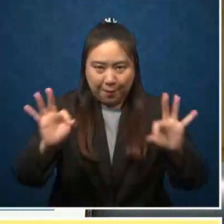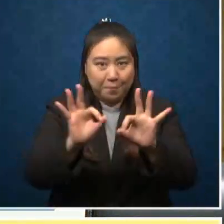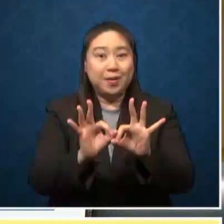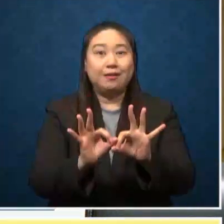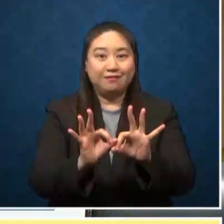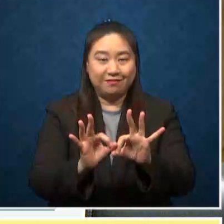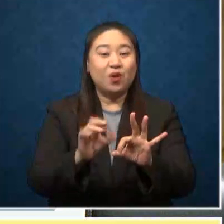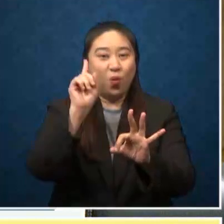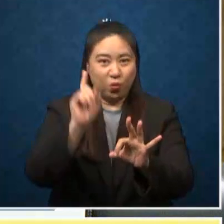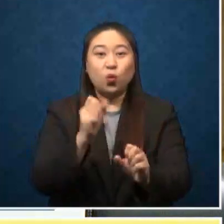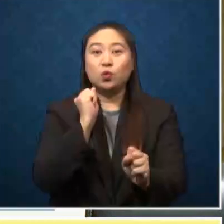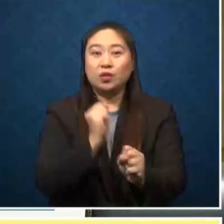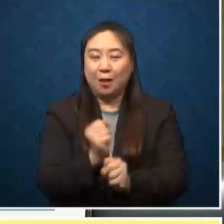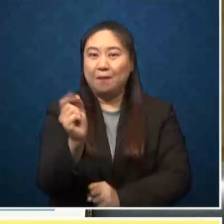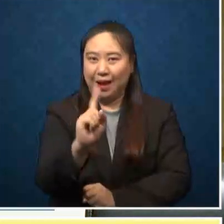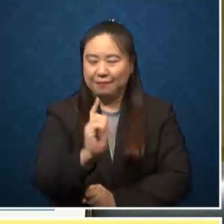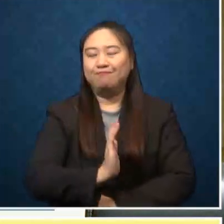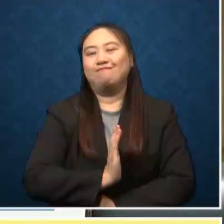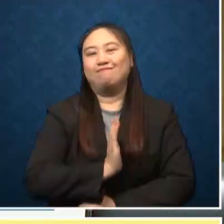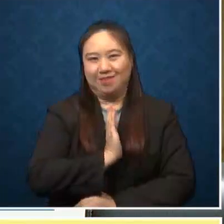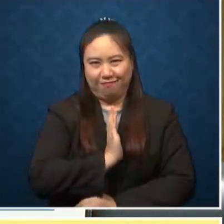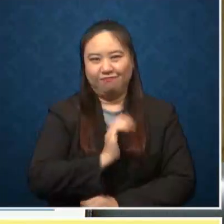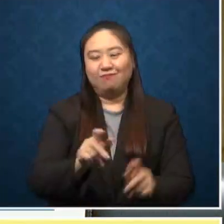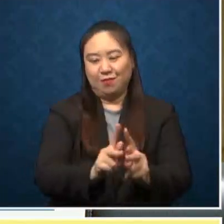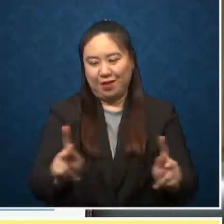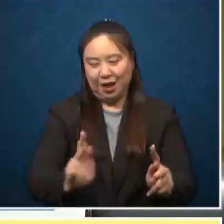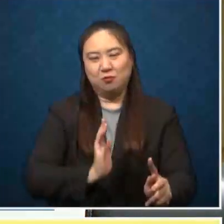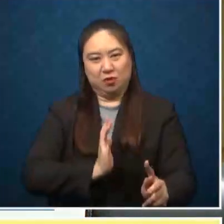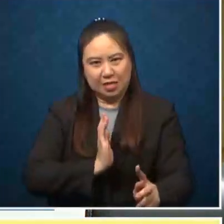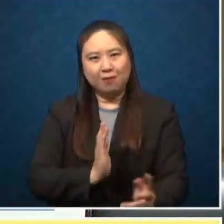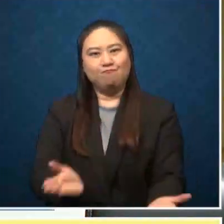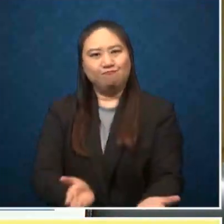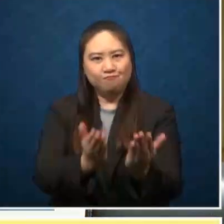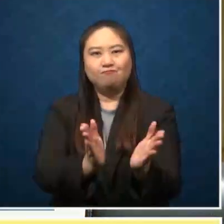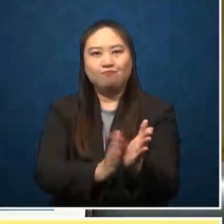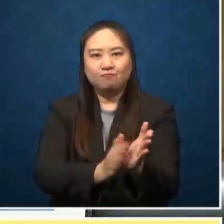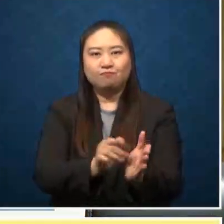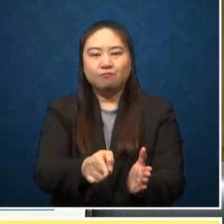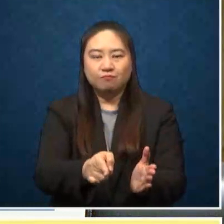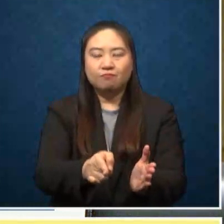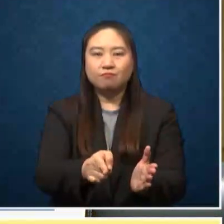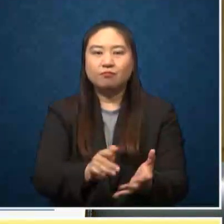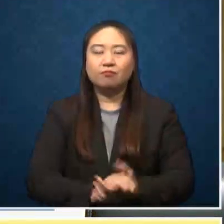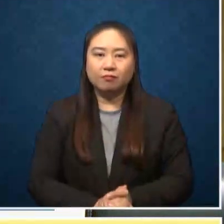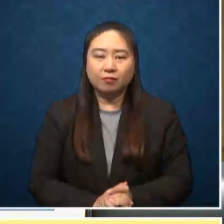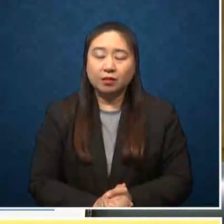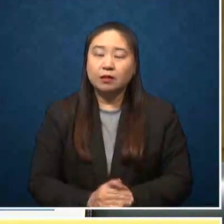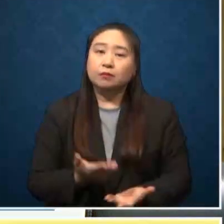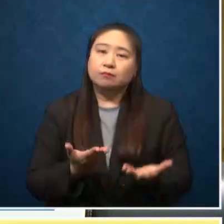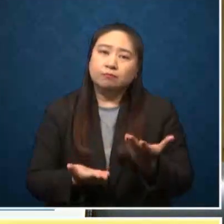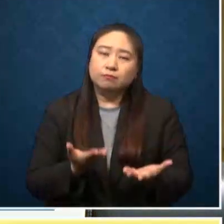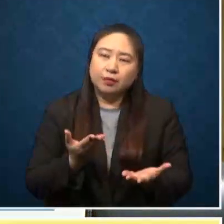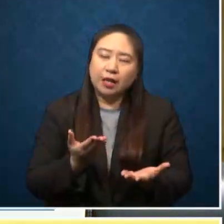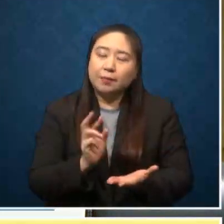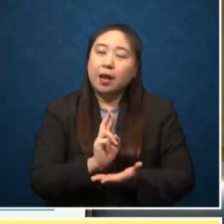คือการยกย่องเชิดชูเกียรติคนที่เป็นกรรมการหมู่บ้านอาจจะไปให้รางวัลในลักษณะ